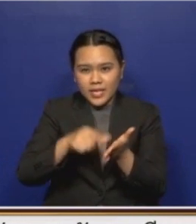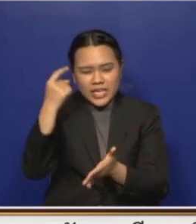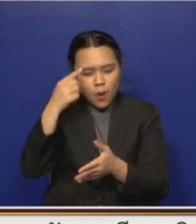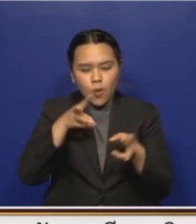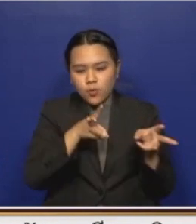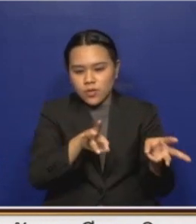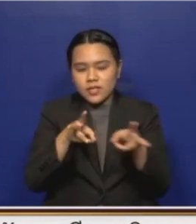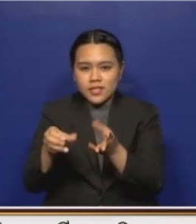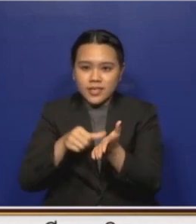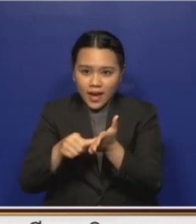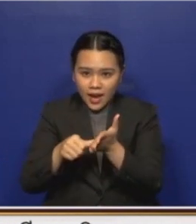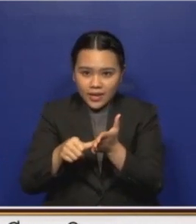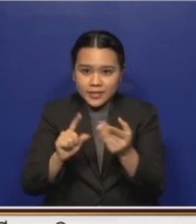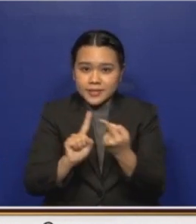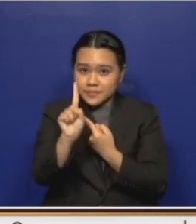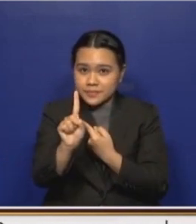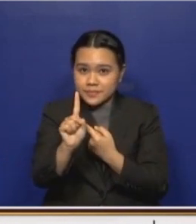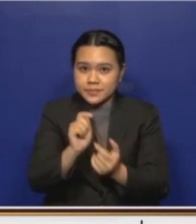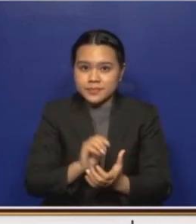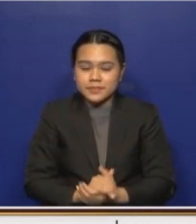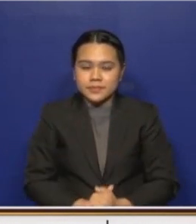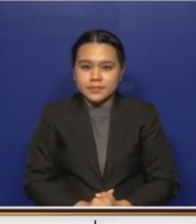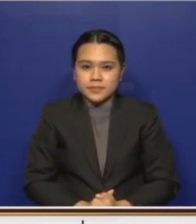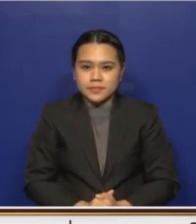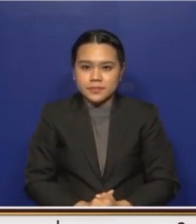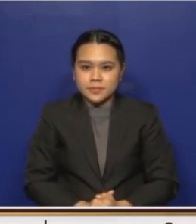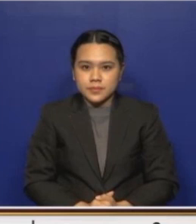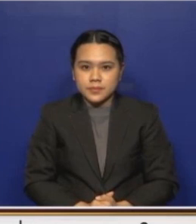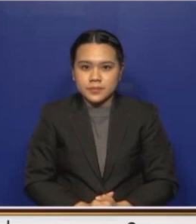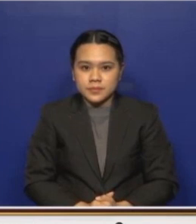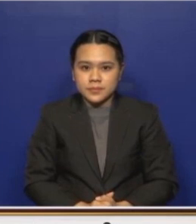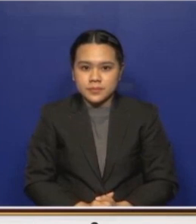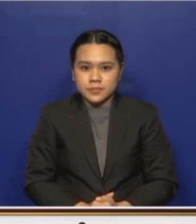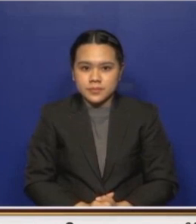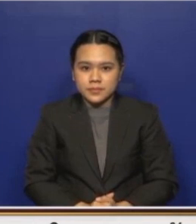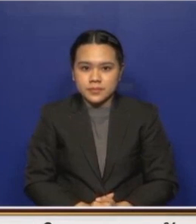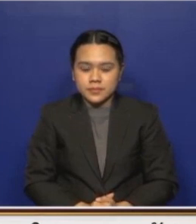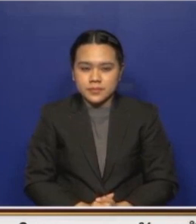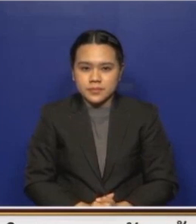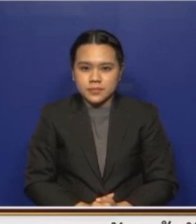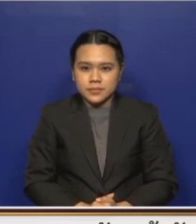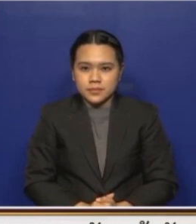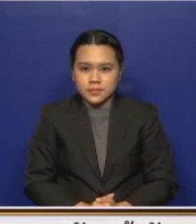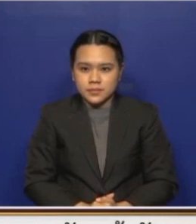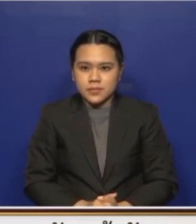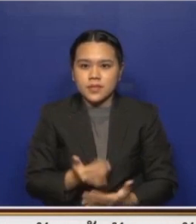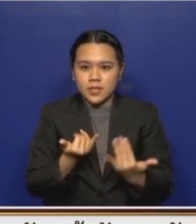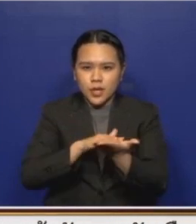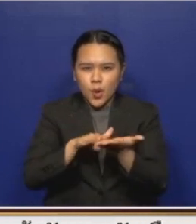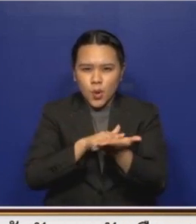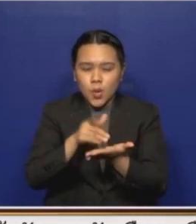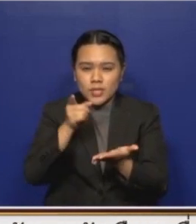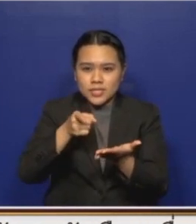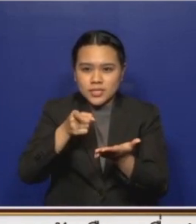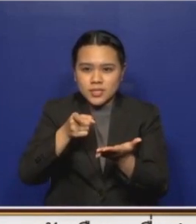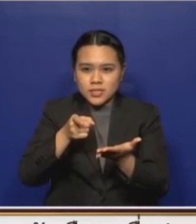อันนี้ขอโทษจริงๆนะฮะ ผู้ควบคุมเสียงเตือนผมให้เตือนนะครับอาจจะสรุปครับเชิญนะครับให้สมมูลนะให้จบจ